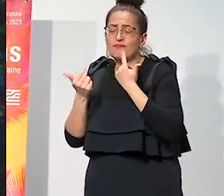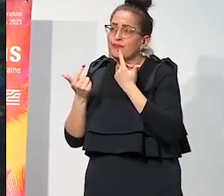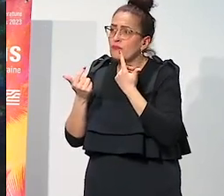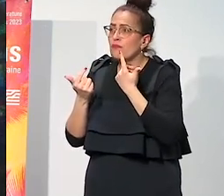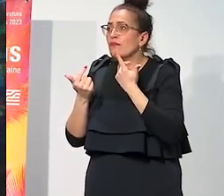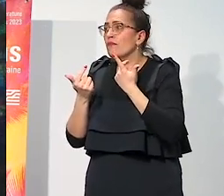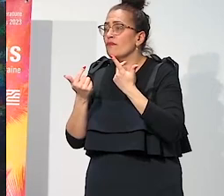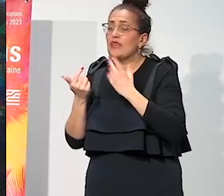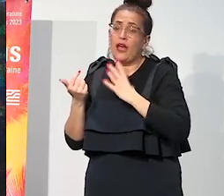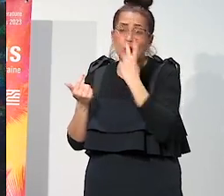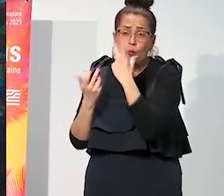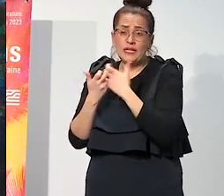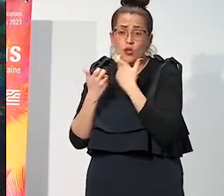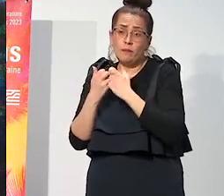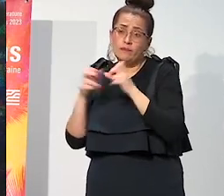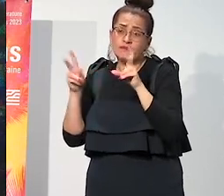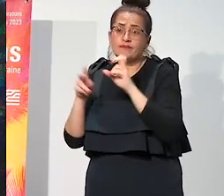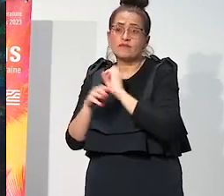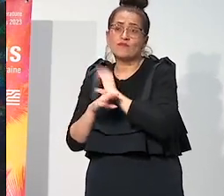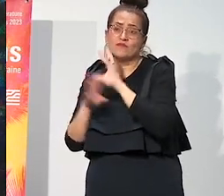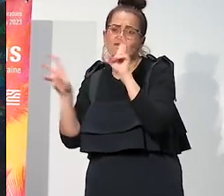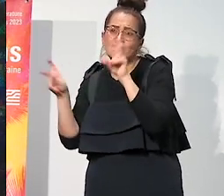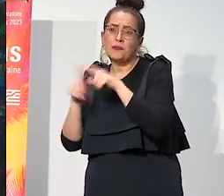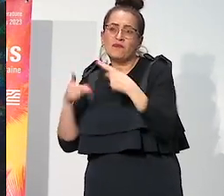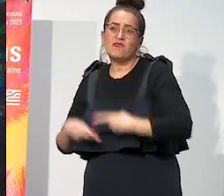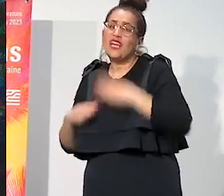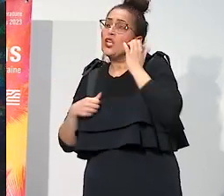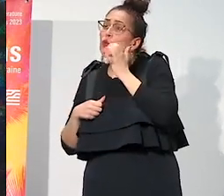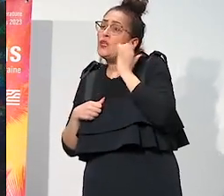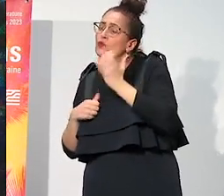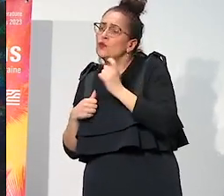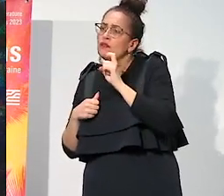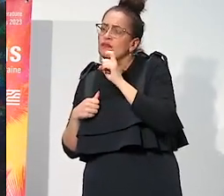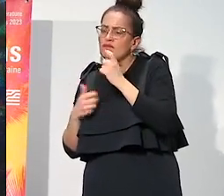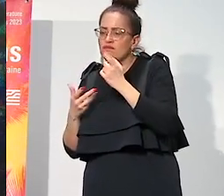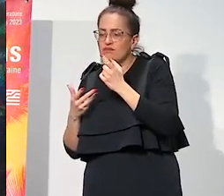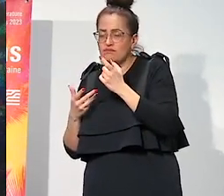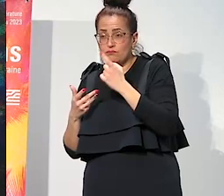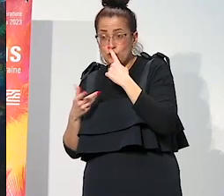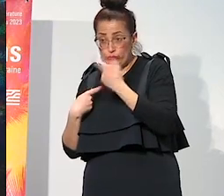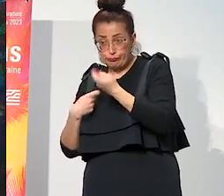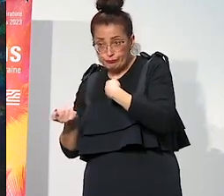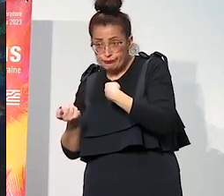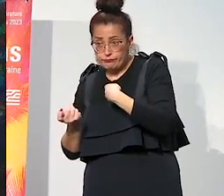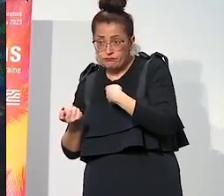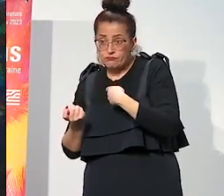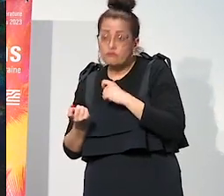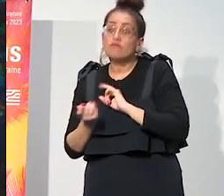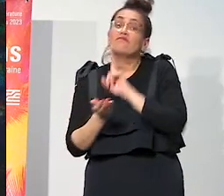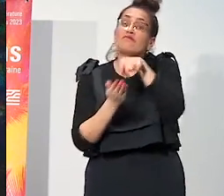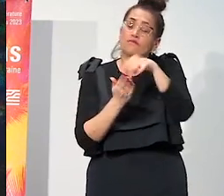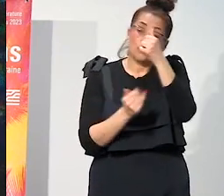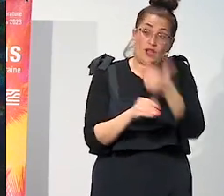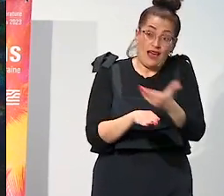qu'on appelle ça un journal quand on ne devrait pas. Et ça, c'est une chose que j'ai apprise avant d'aller au musée, puisque j'ai eu la chance de faire une